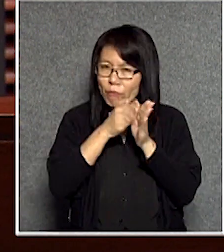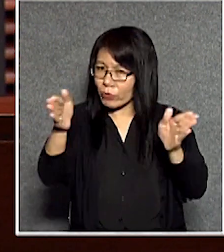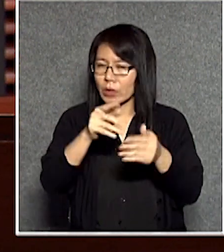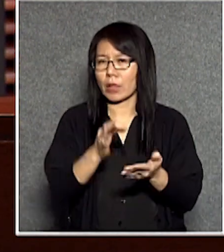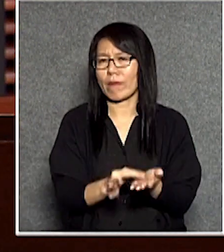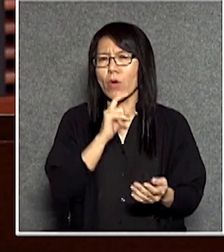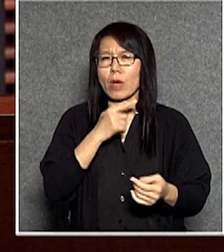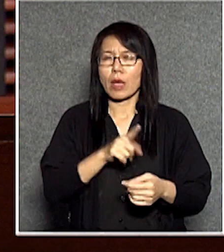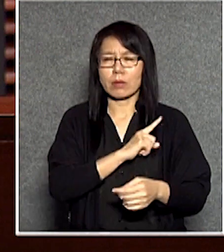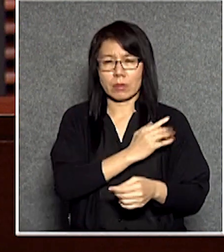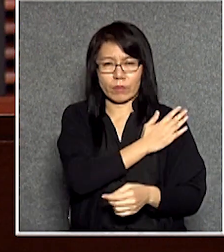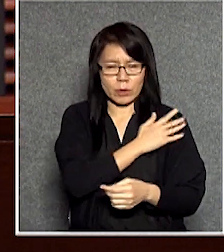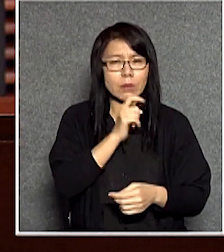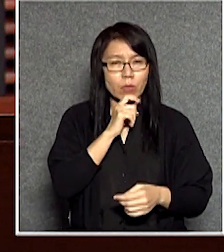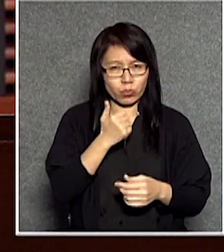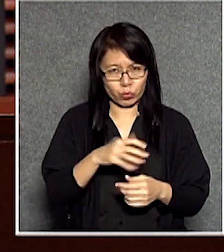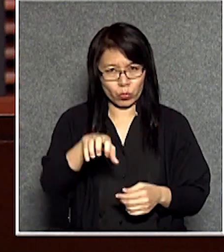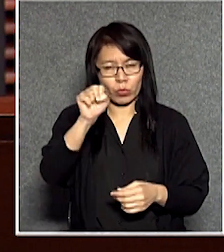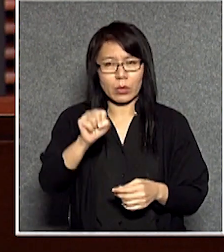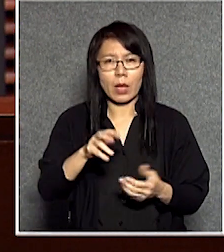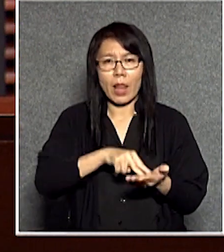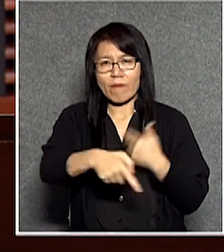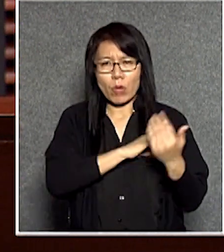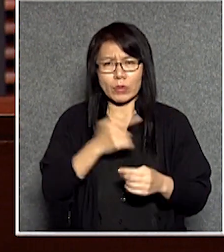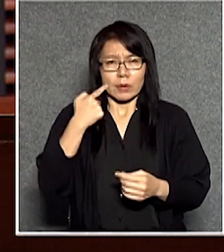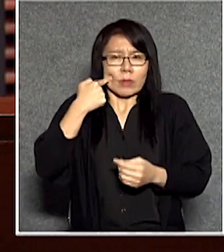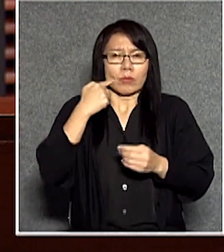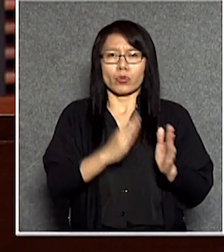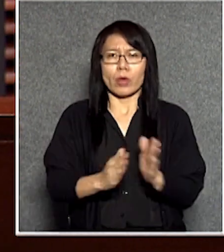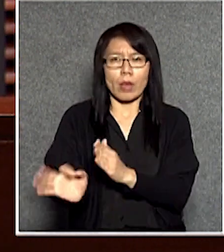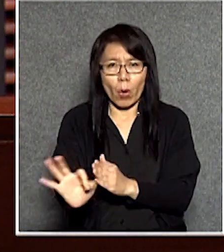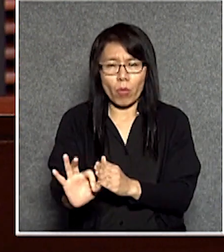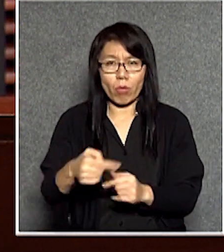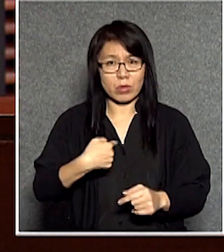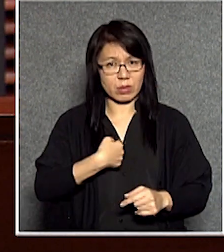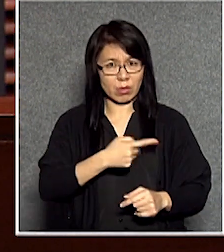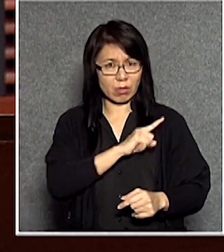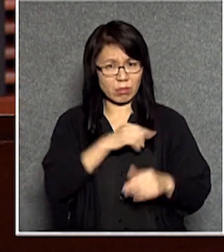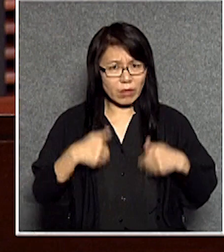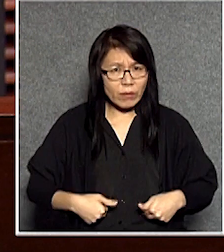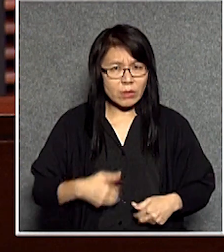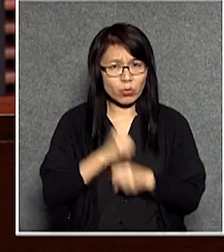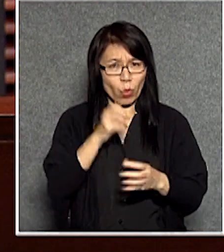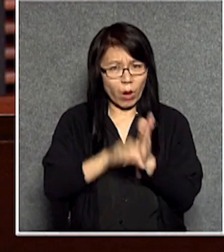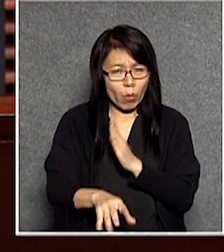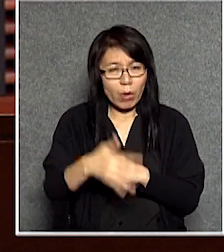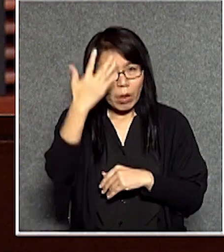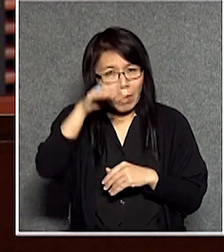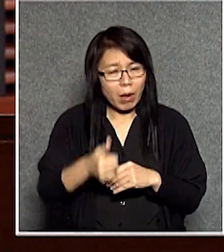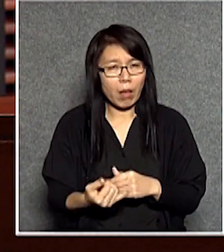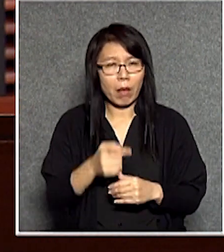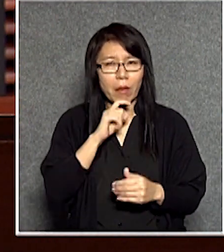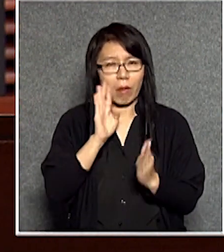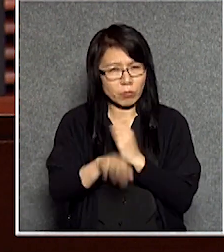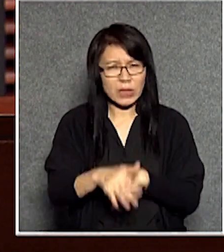有它憲制意義的。如果立法會我們不嚴肅地處理，我們作為立法機關就是失職，而後果可以是